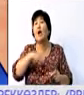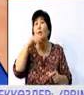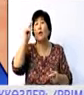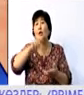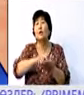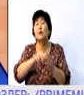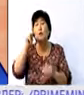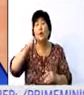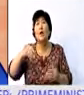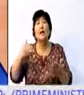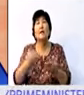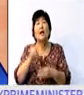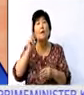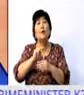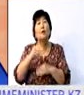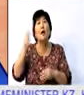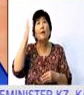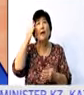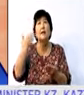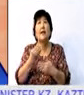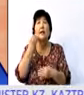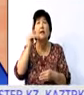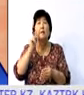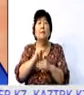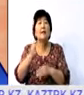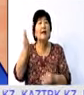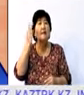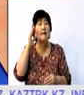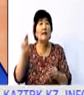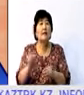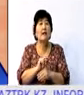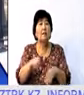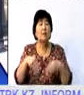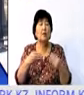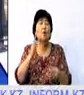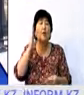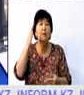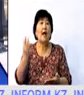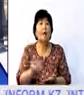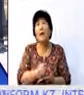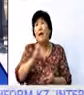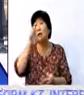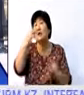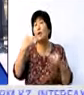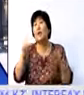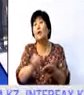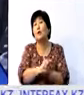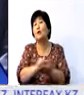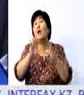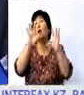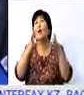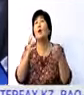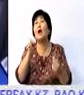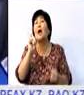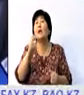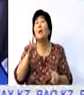оқушыларына жаңартылған білім беру мазмұны аясында сапалы білім, саналы тәрбие беру болып табылады. Елдіктің бас құжаты Конституция күні